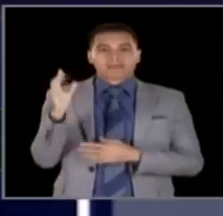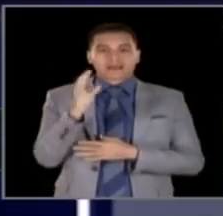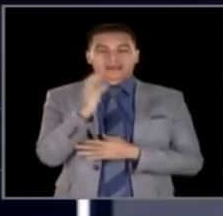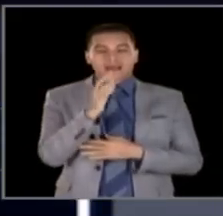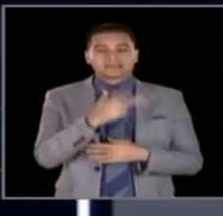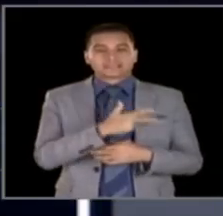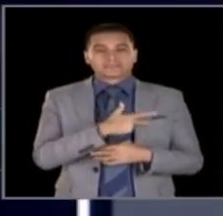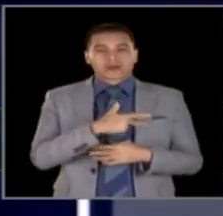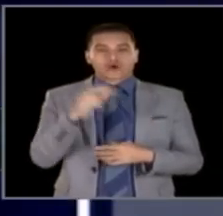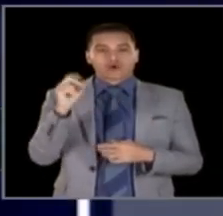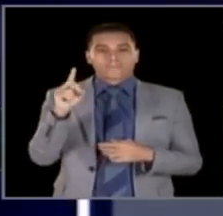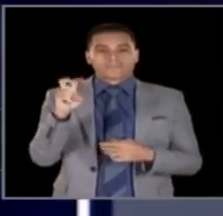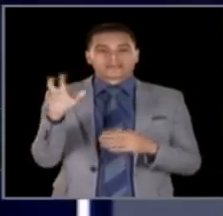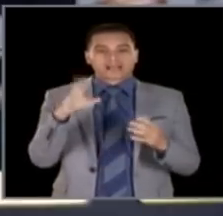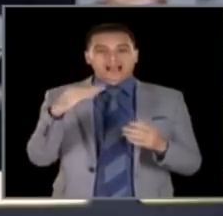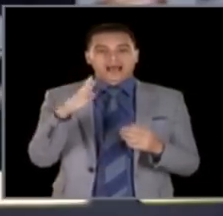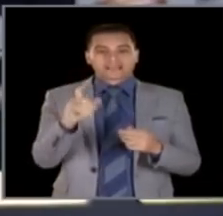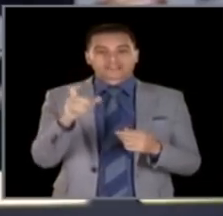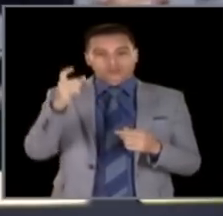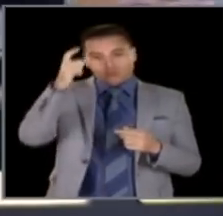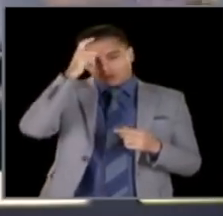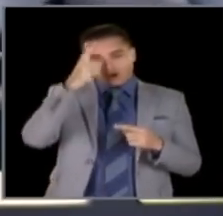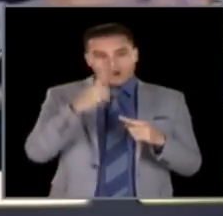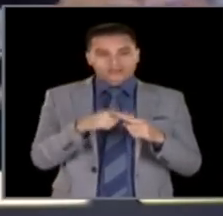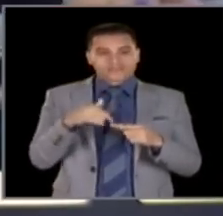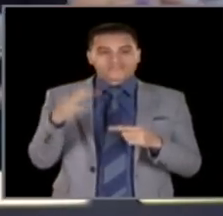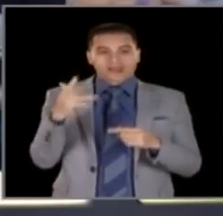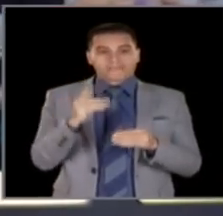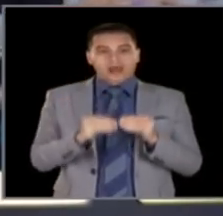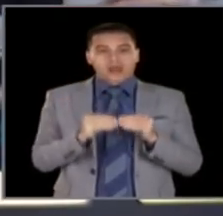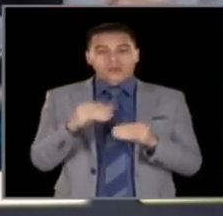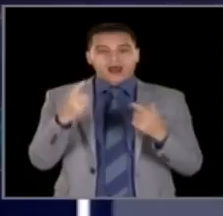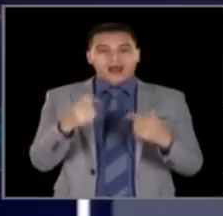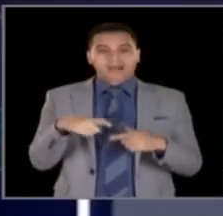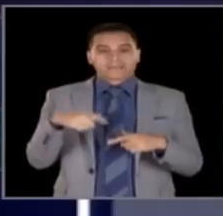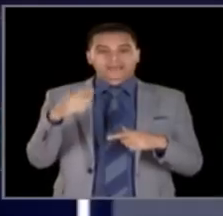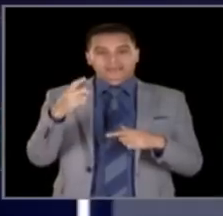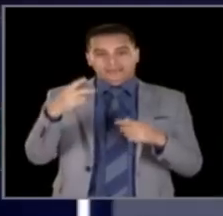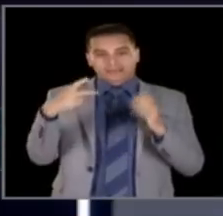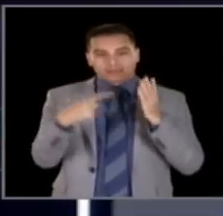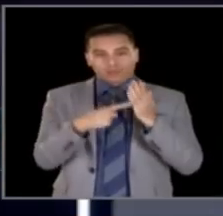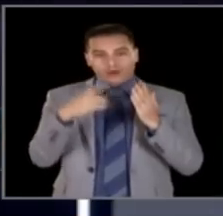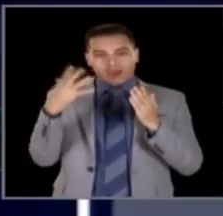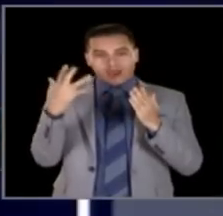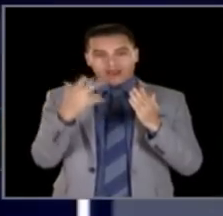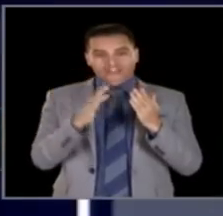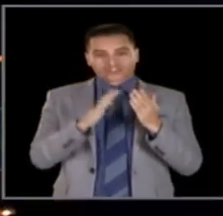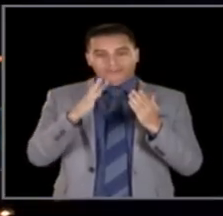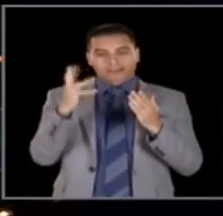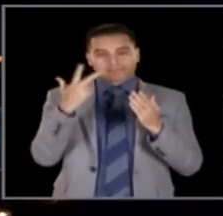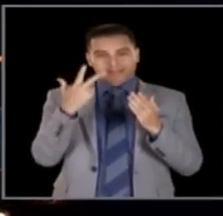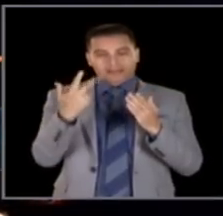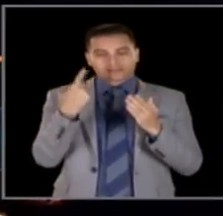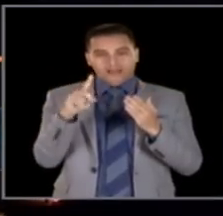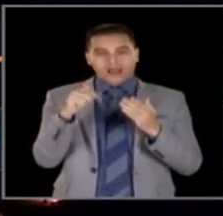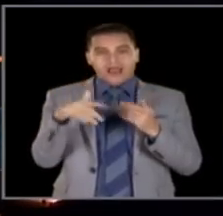الحسنة؟ تركيا. غلط. كم عدد ألوان علم دولة كوريا الشمالية؟ 3. صح. محاصل